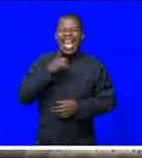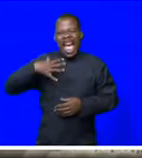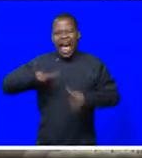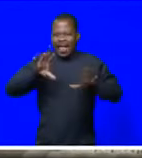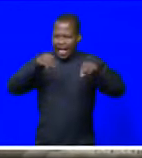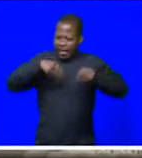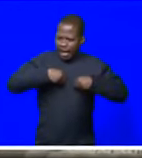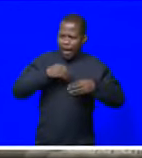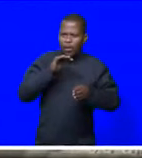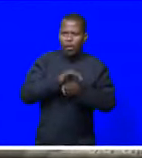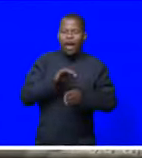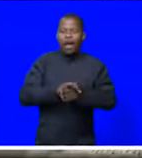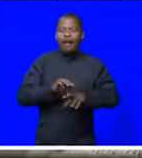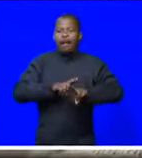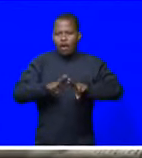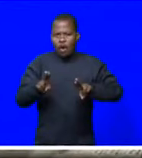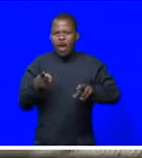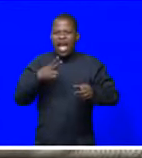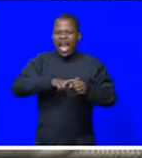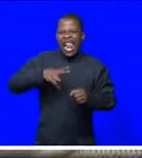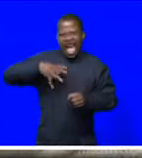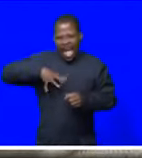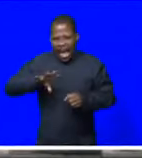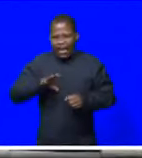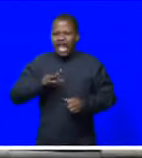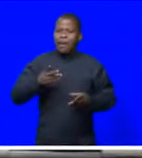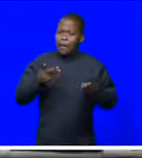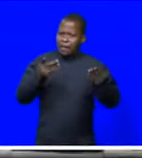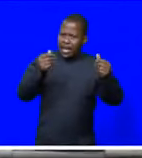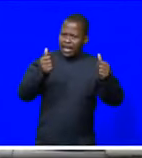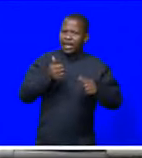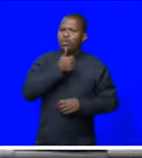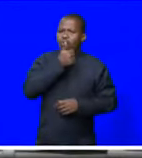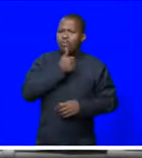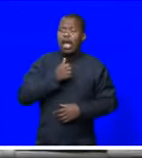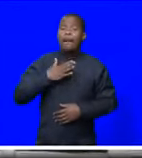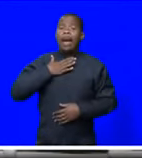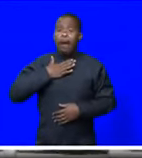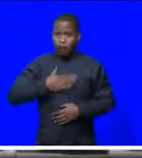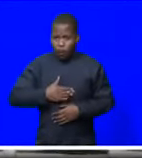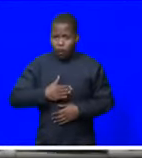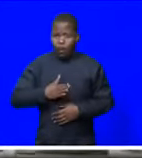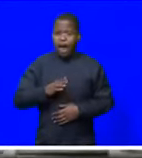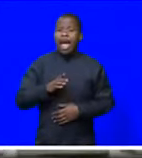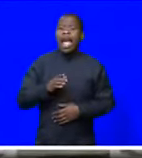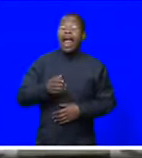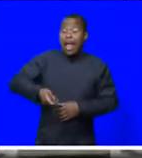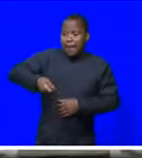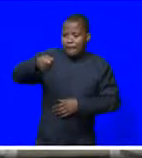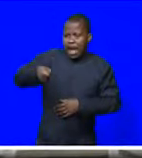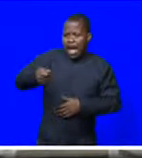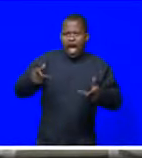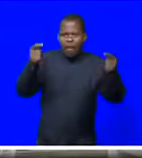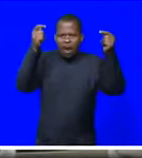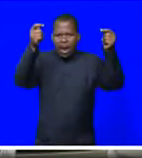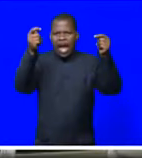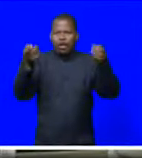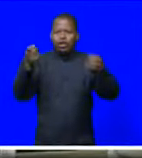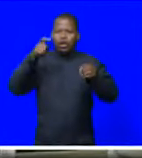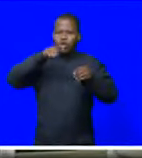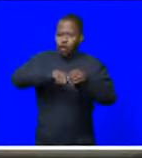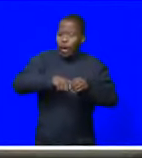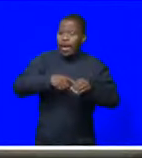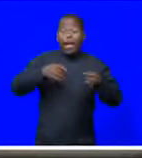kusengakangeni kahle kusekhona lababa nentwabe nje ukuthi inzaba yabo ma plastic